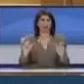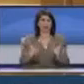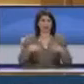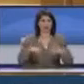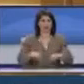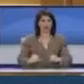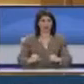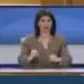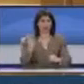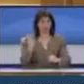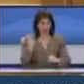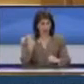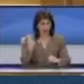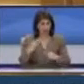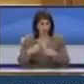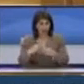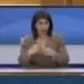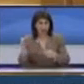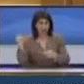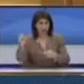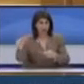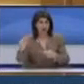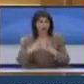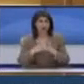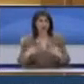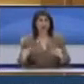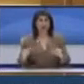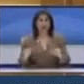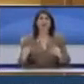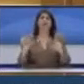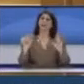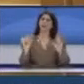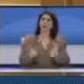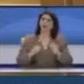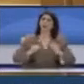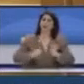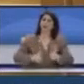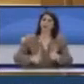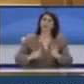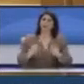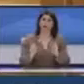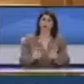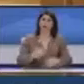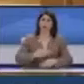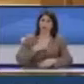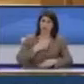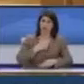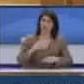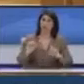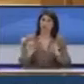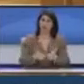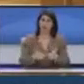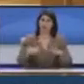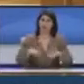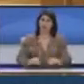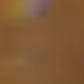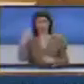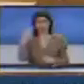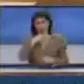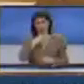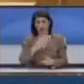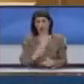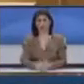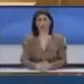κυριαρχίας. Όταν οικονομικά εξαρτάσαι από άλλους, εξαπολέσει την εθνική σου βούληση, την εθνική σου αξιοπρέπεια, την εθνική σου